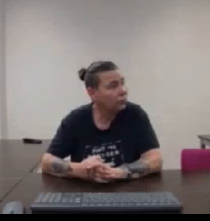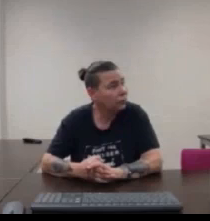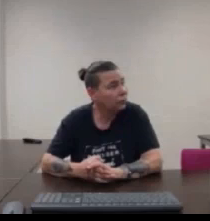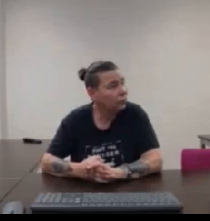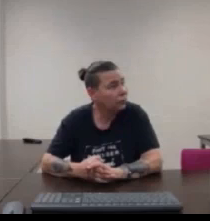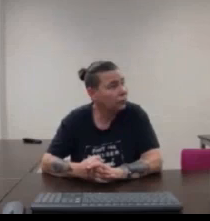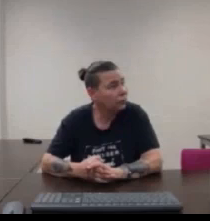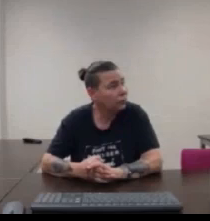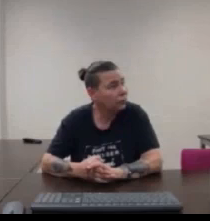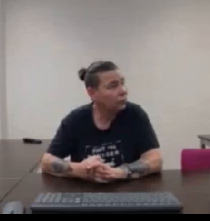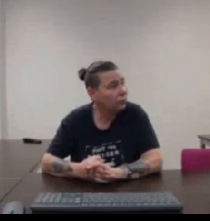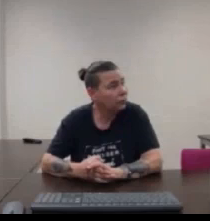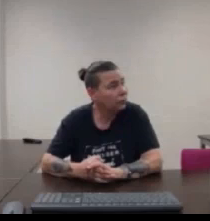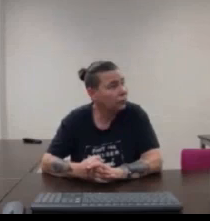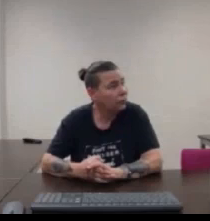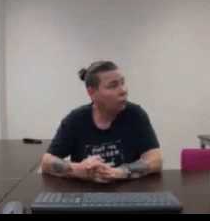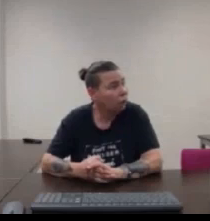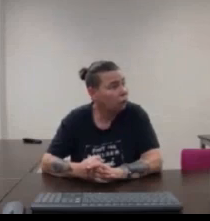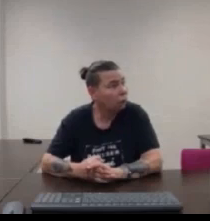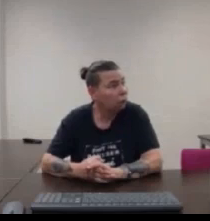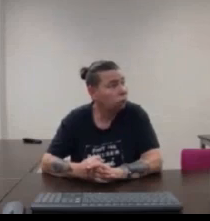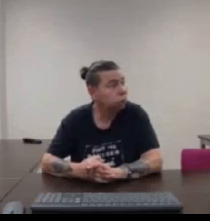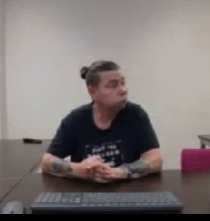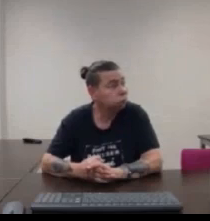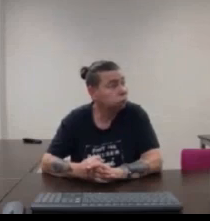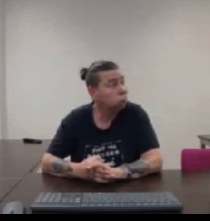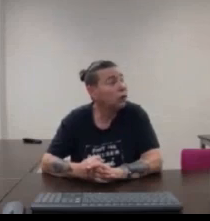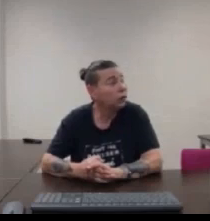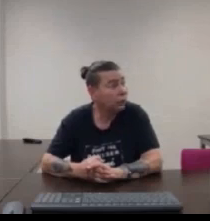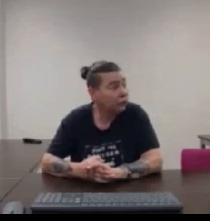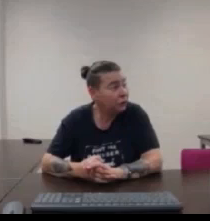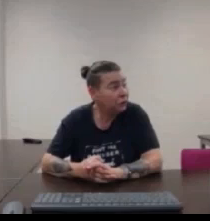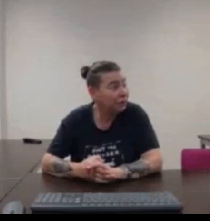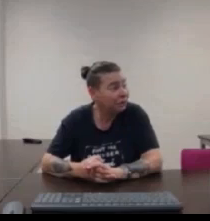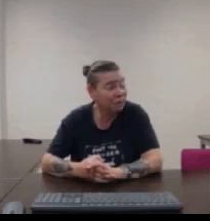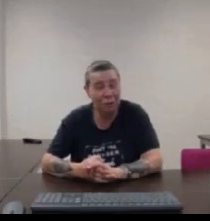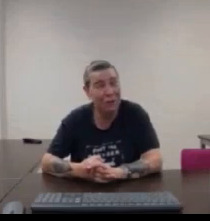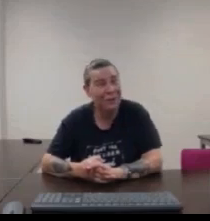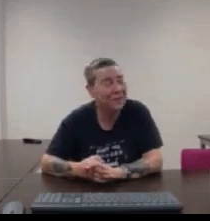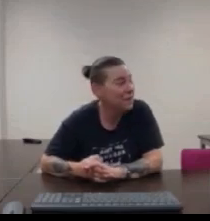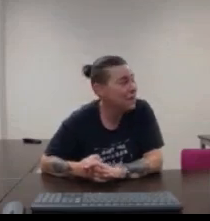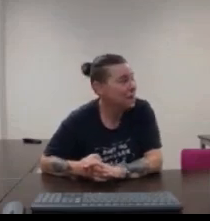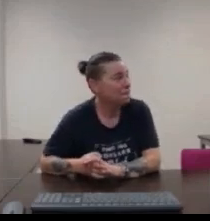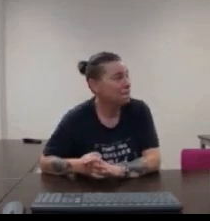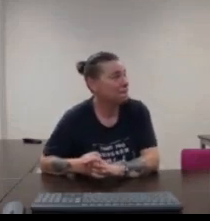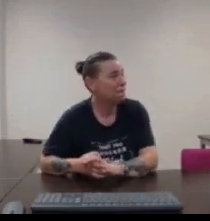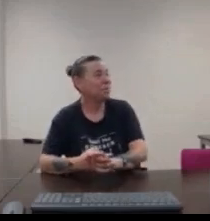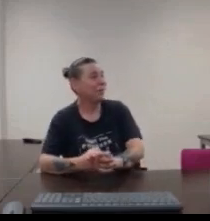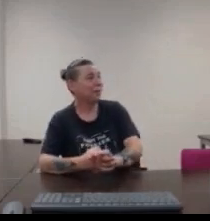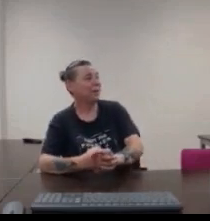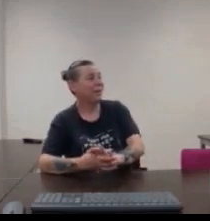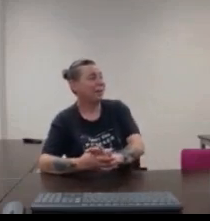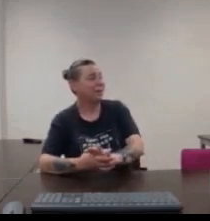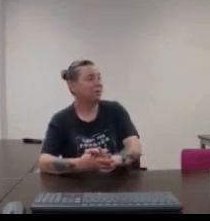d'intérieur haute absorberaient le bruit. Avez-vous des informations à ce sujet? T'as des infos à ce sujet? Alors, moi non plus. Peut-être que ça va atténuer